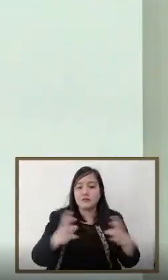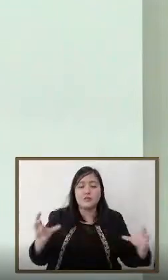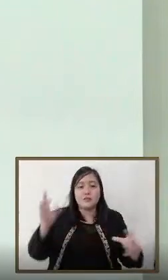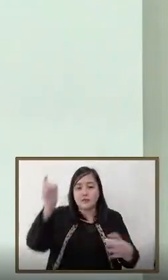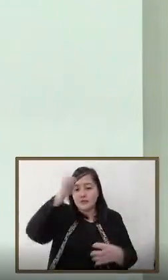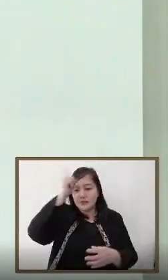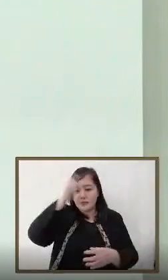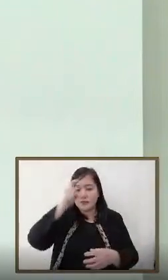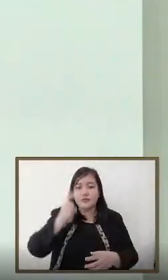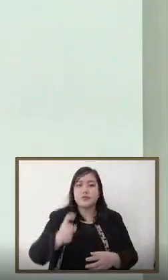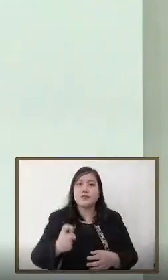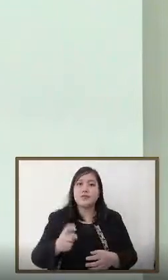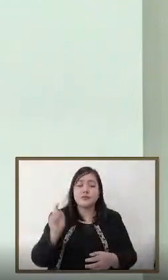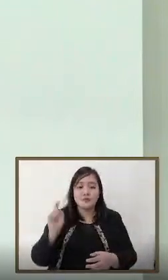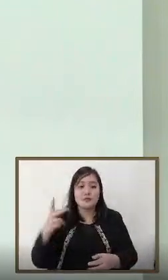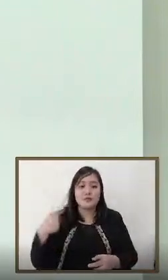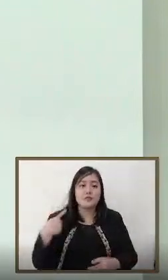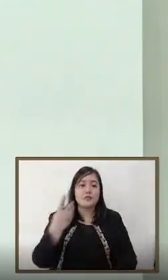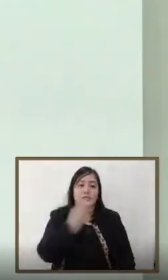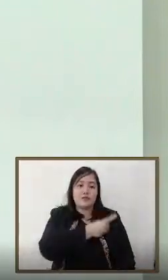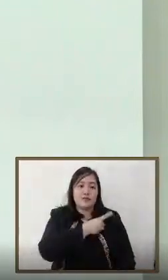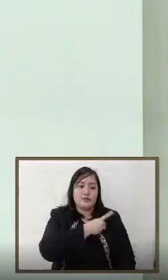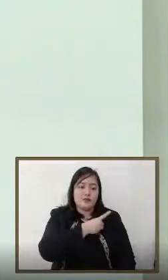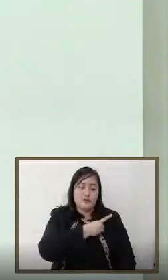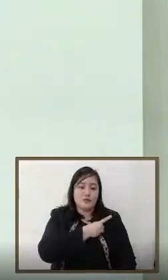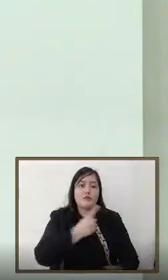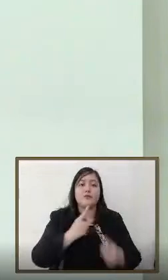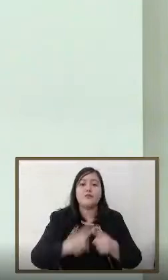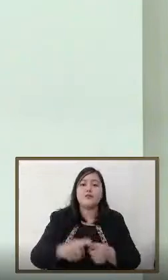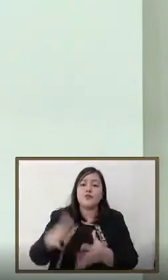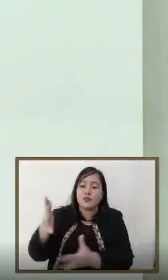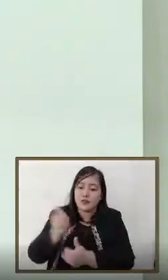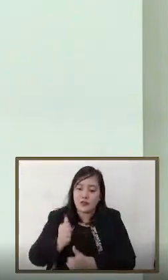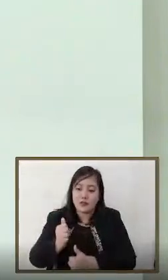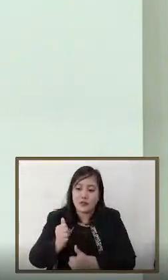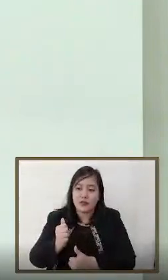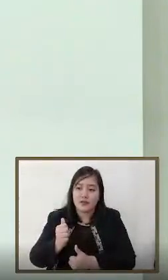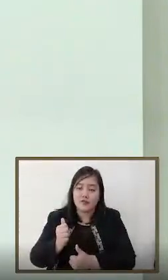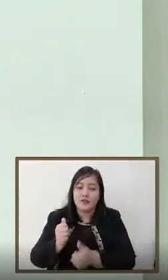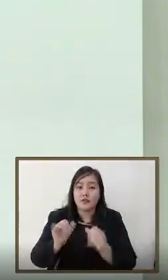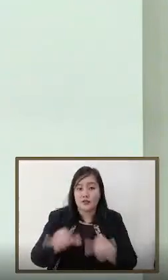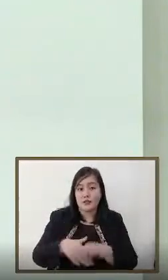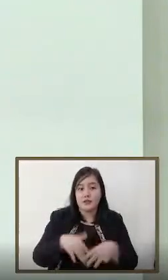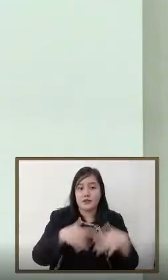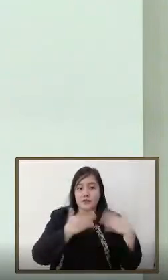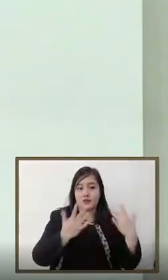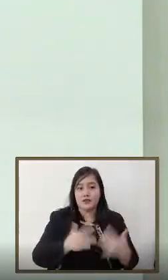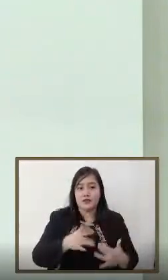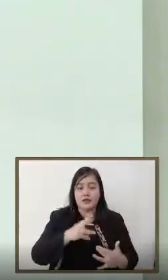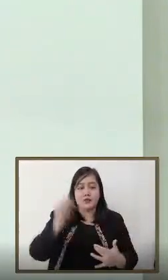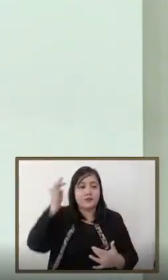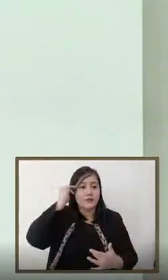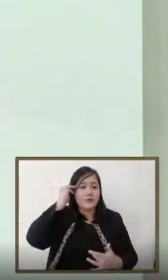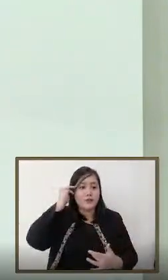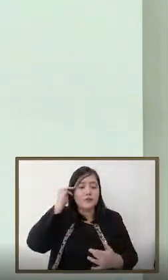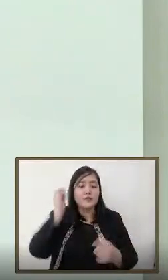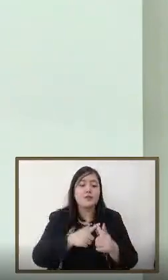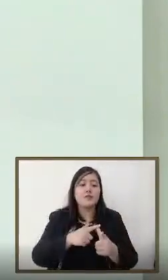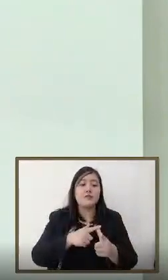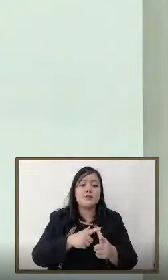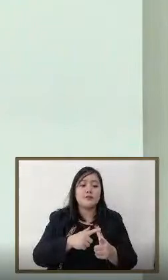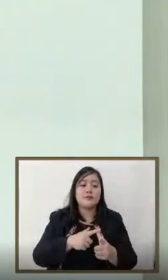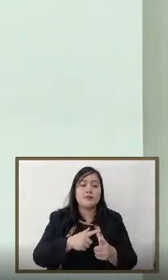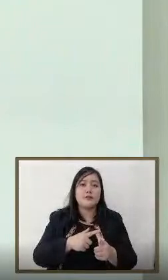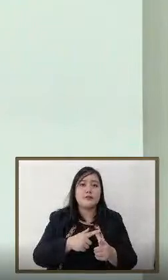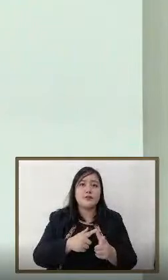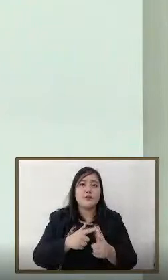kailangan talaga magkaroon tayo ng desire na isik po yun. And pangatlo po, nagpapasalamat po ako sa Panginoon dun